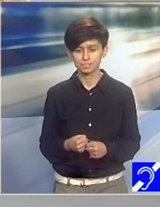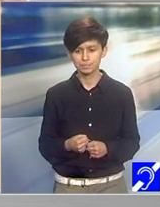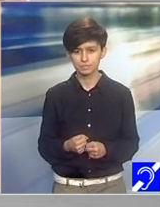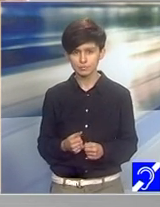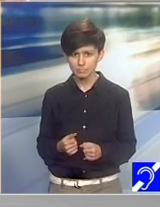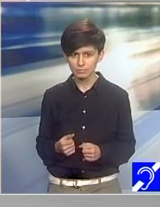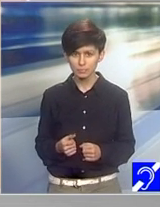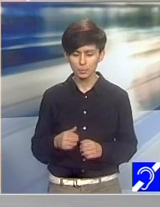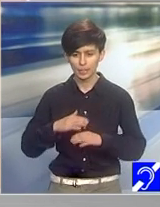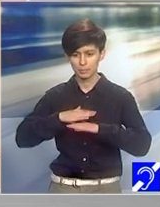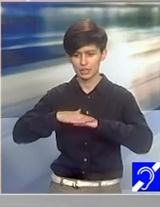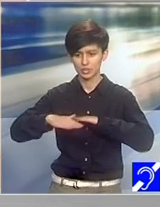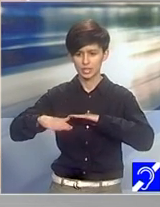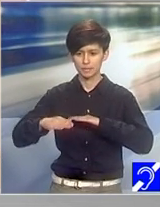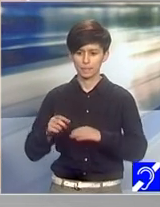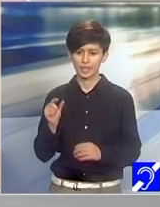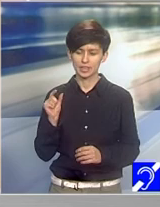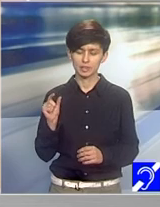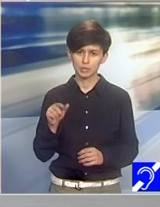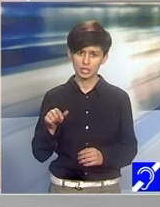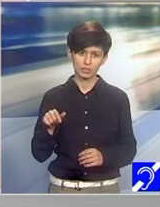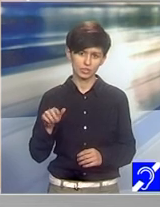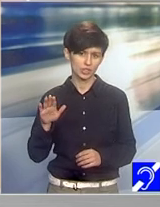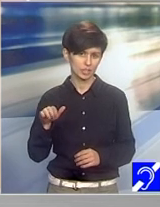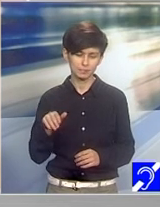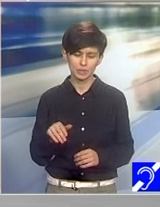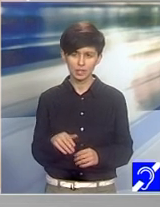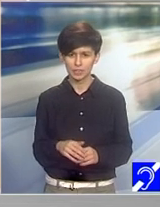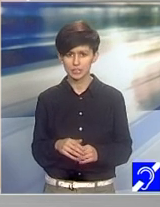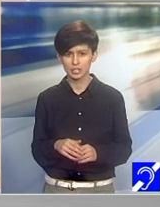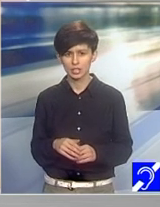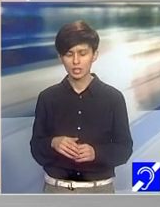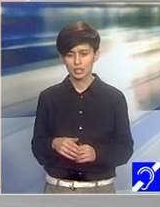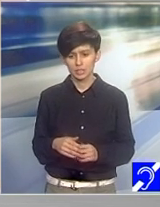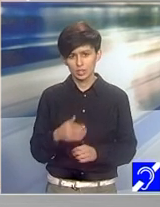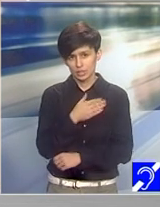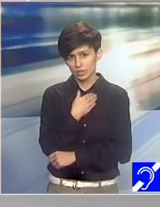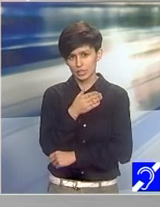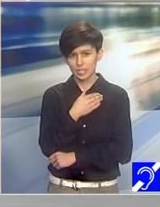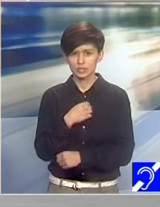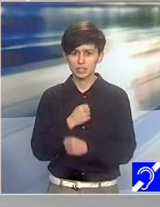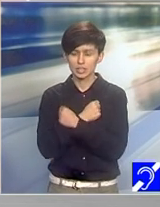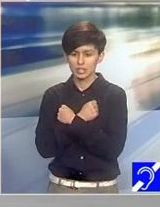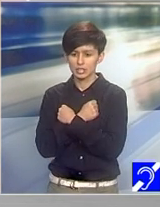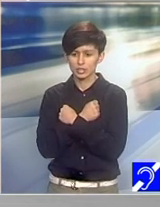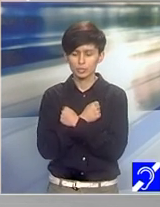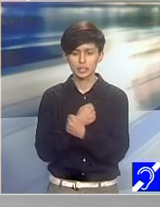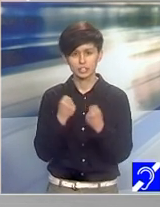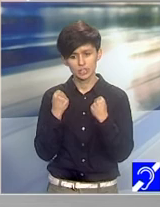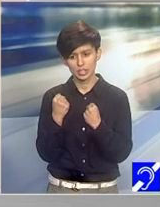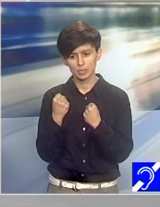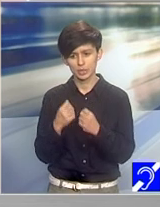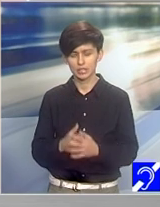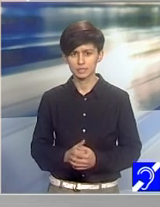stăpâni pe o bucățică de pământ, aveți de astăzi o patrie de iubit și de apărat. Și ceea ce este important,